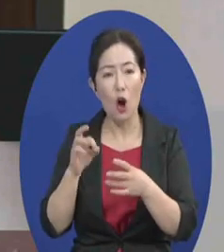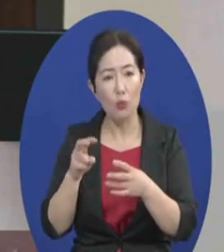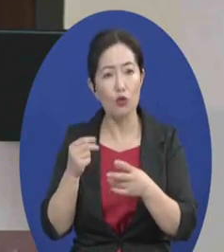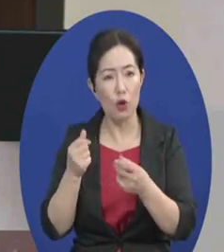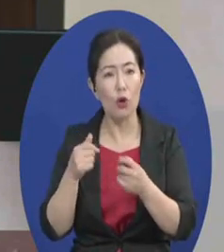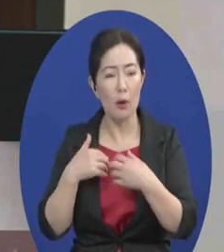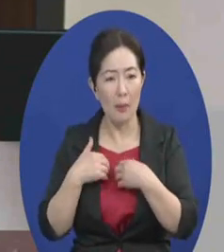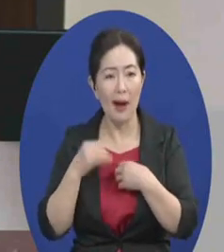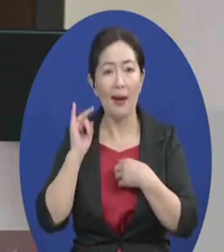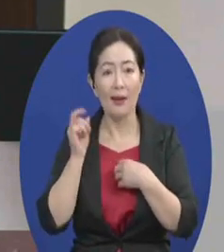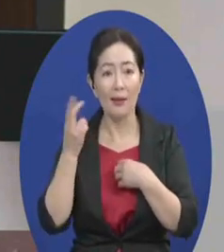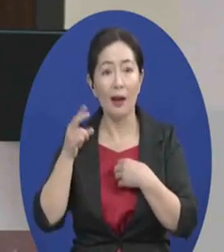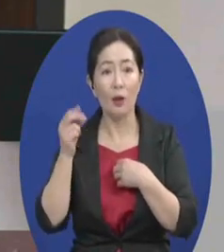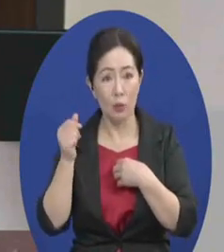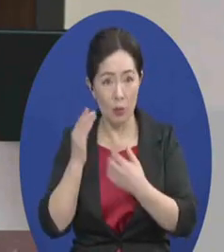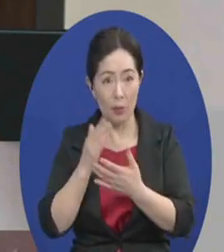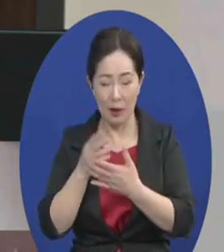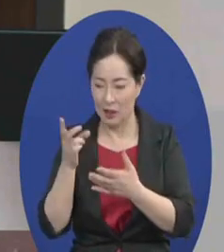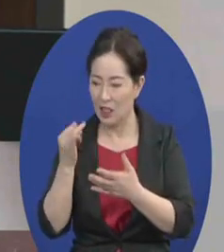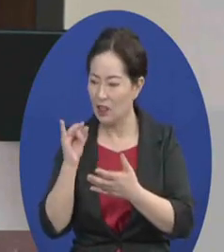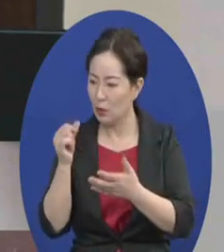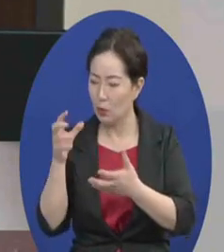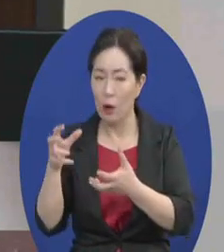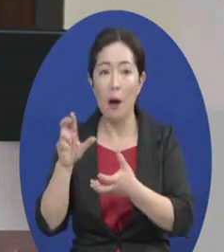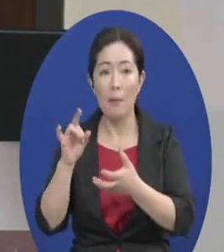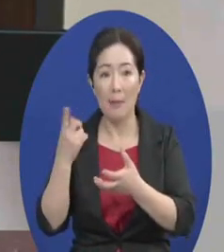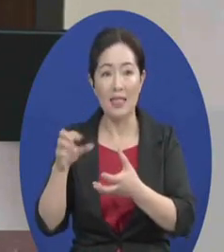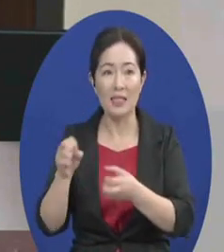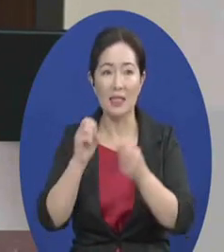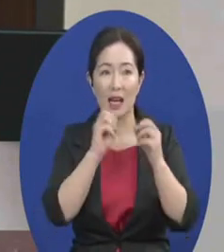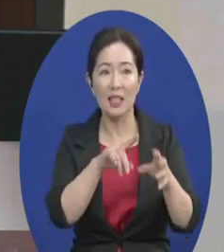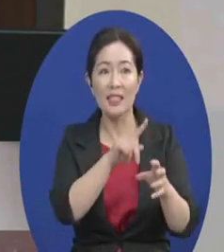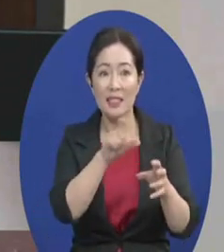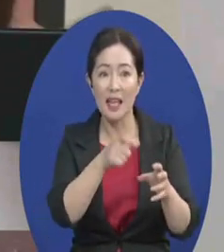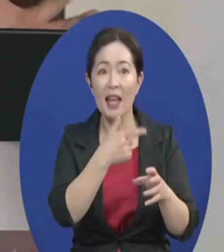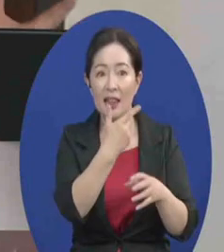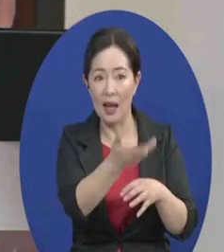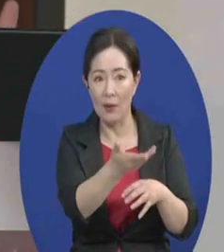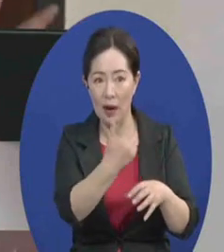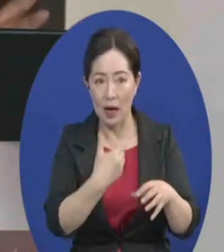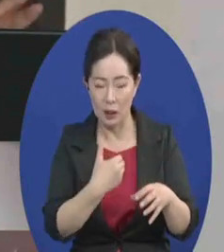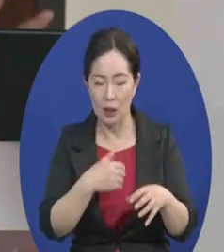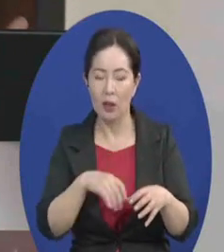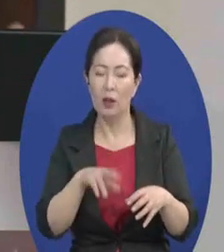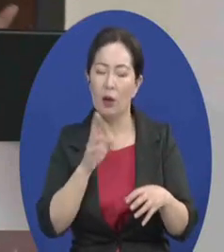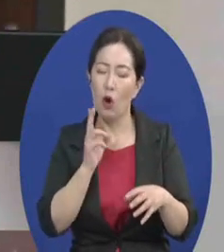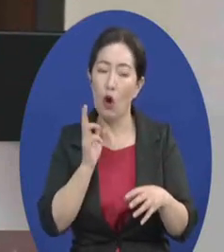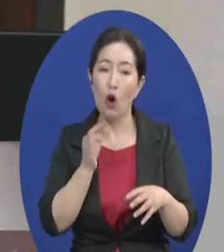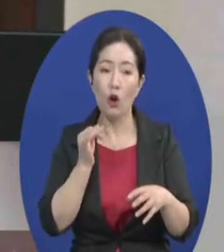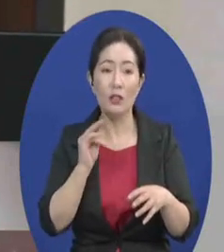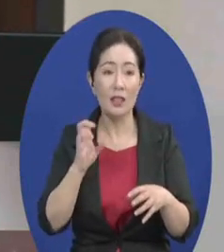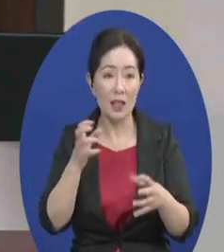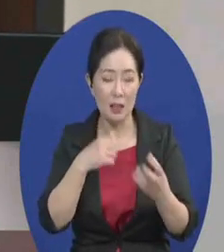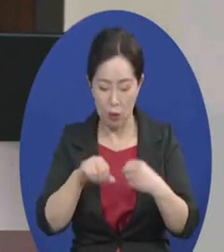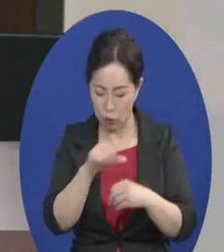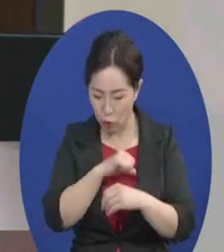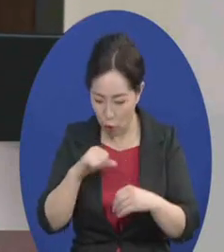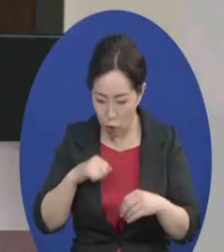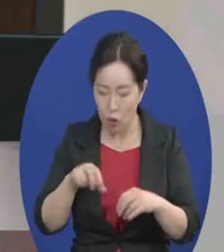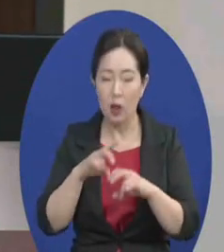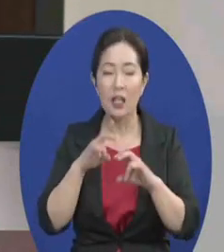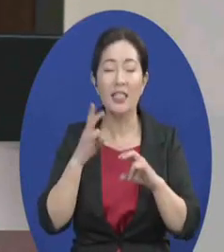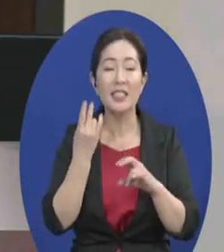Тим хэмжээний тэр хөрөнгөө барьцаалаад зээл, бонд, концесс гарах ингээ нэг корпорац шиг өөрөө өөрийгөө